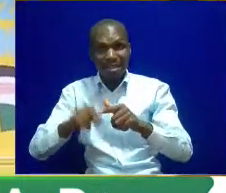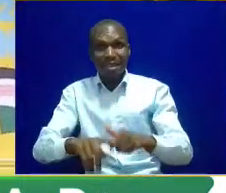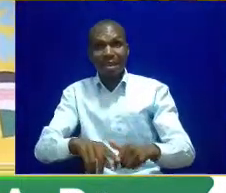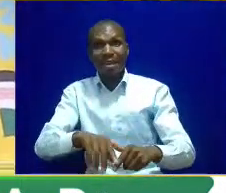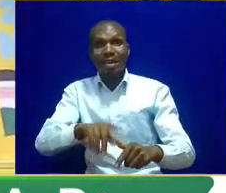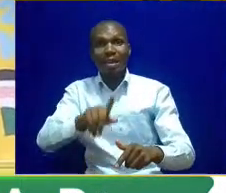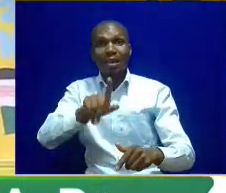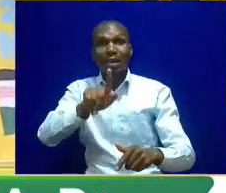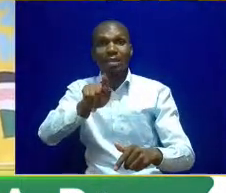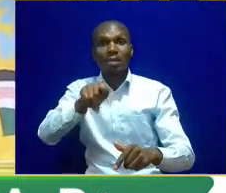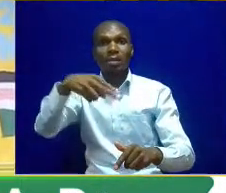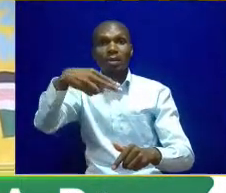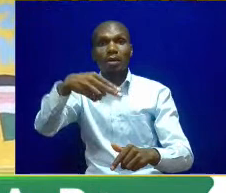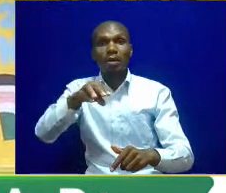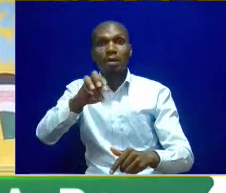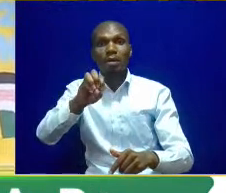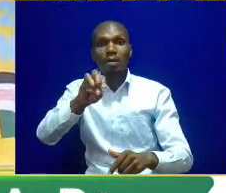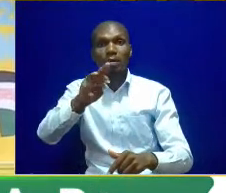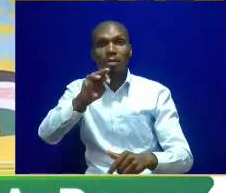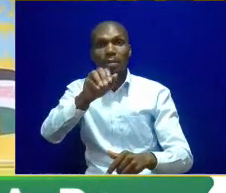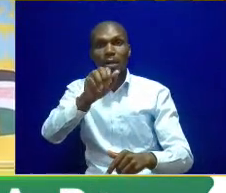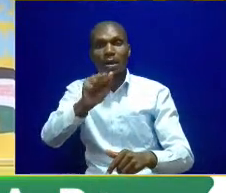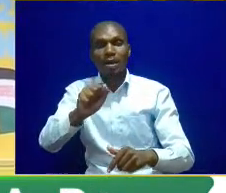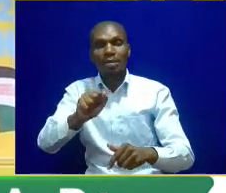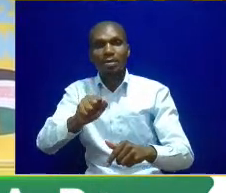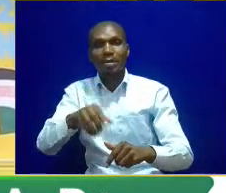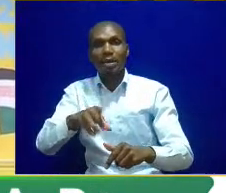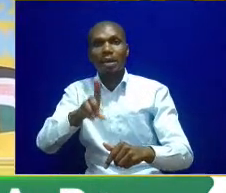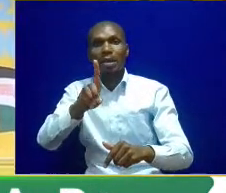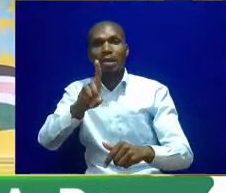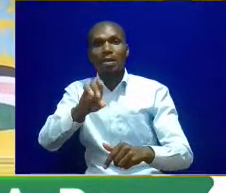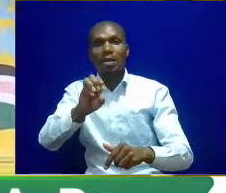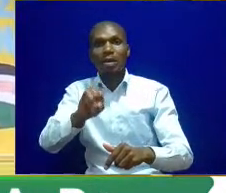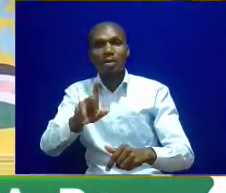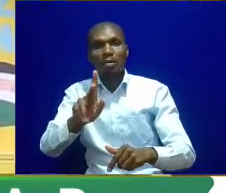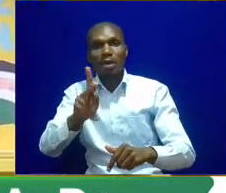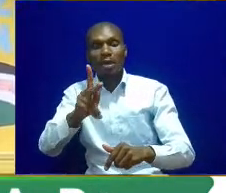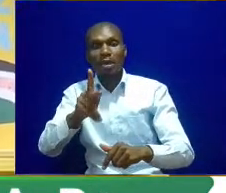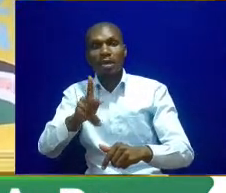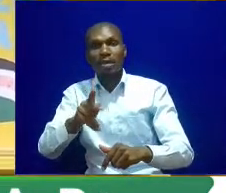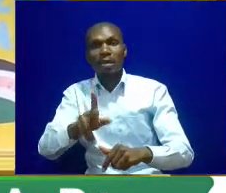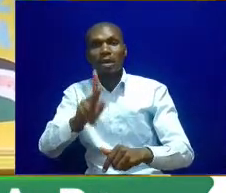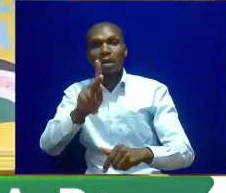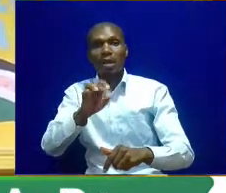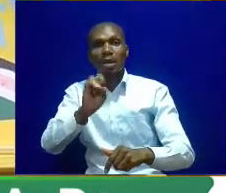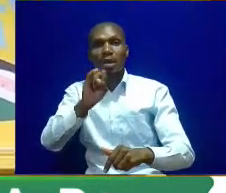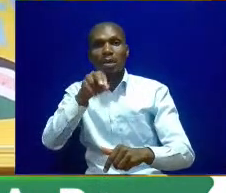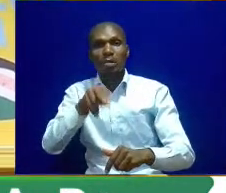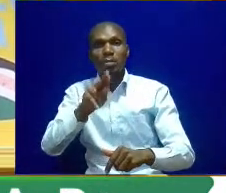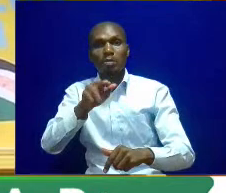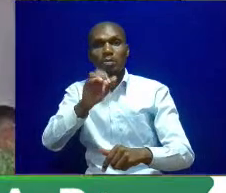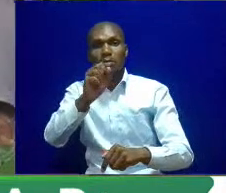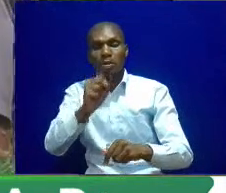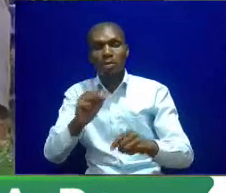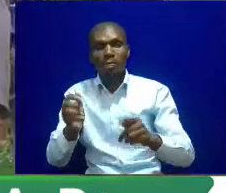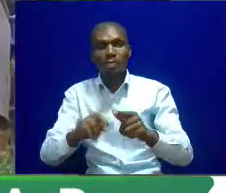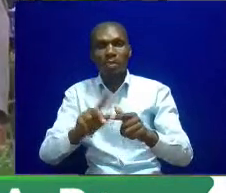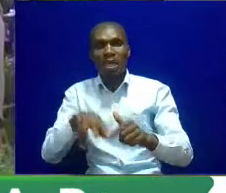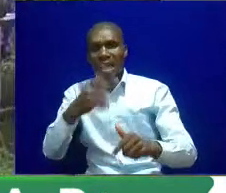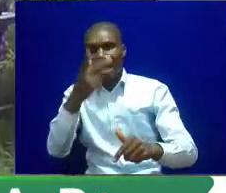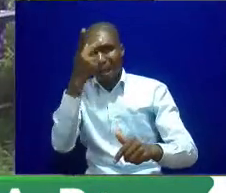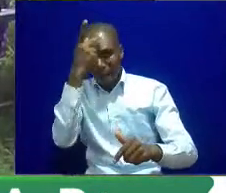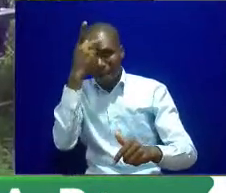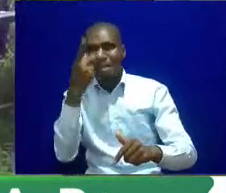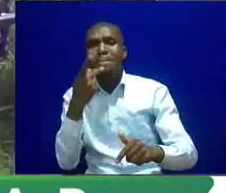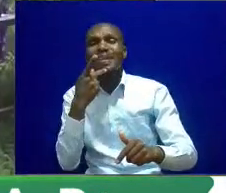Thomas Draganga D.O.K. Secondary School, yere imeye wadi ya Bogusero ase bunge ya kitutu chache South, nigo abaiboli bakora